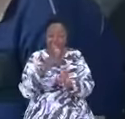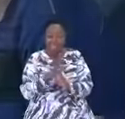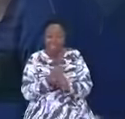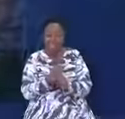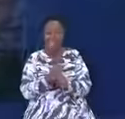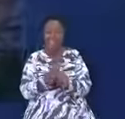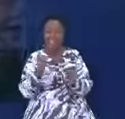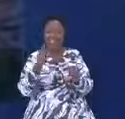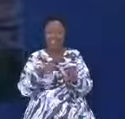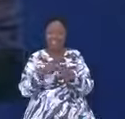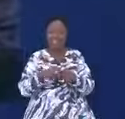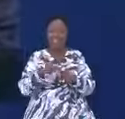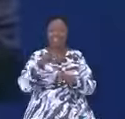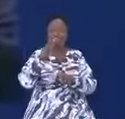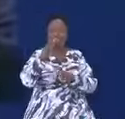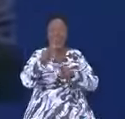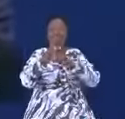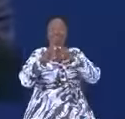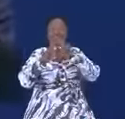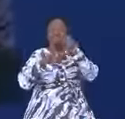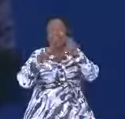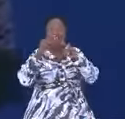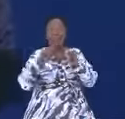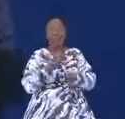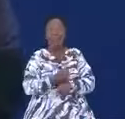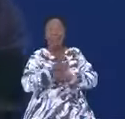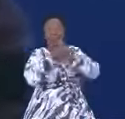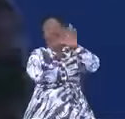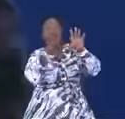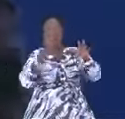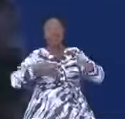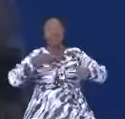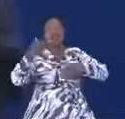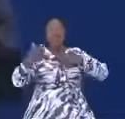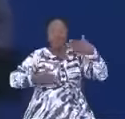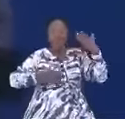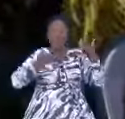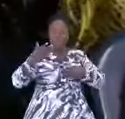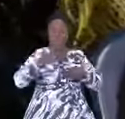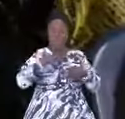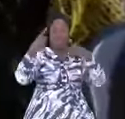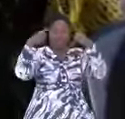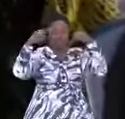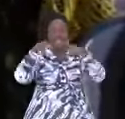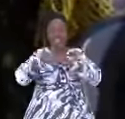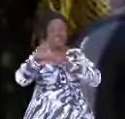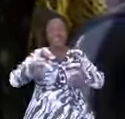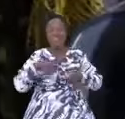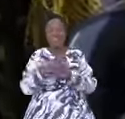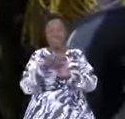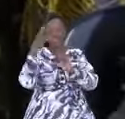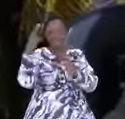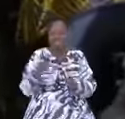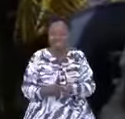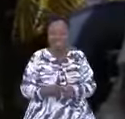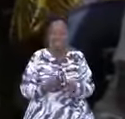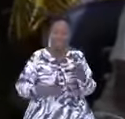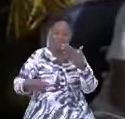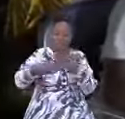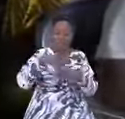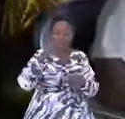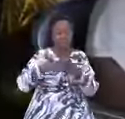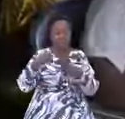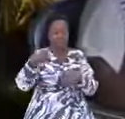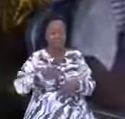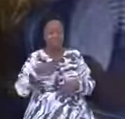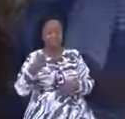joie de bonheur et de succès dans ta vie au nom de jésus à moi la joie de ton